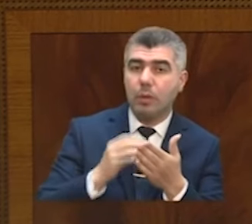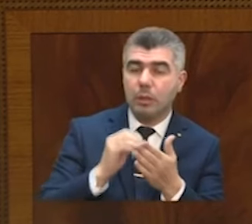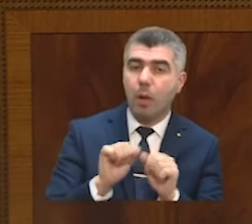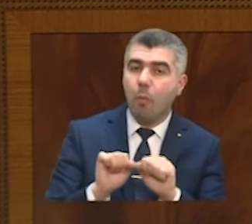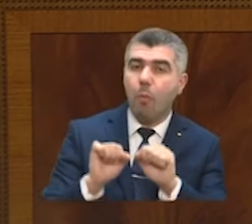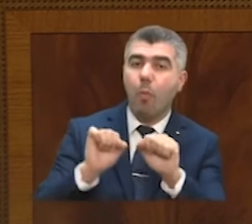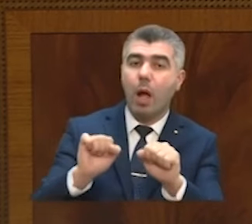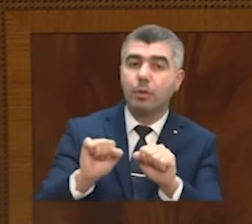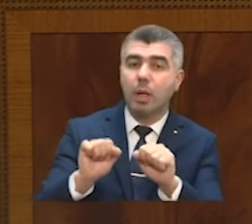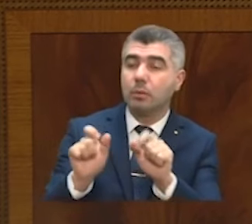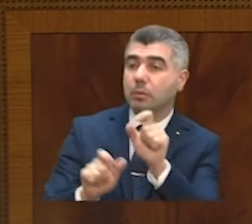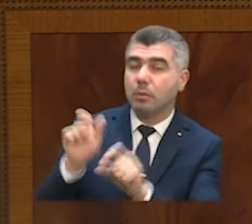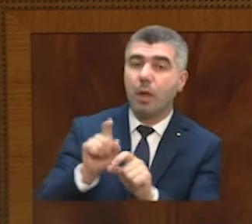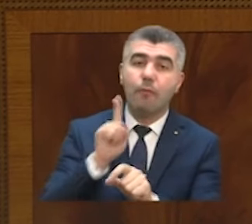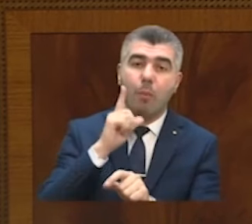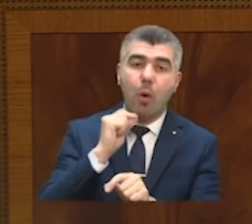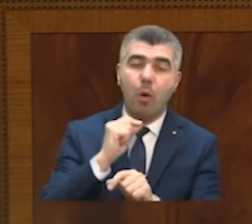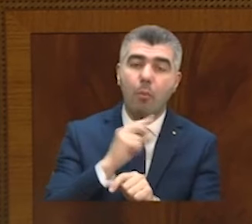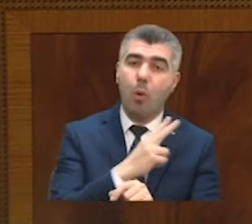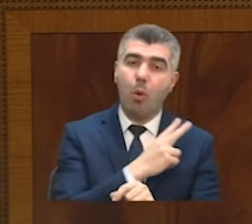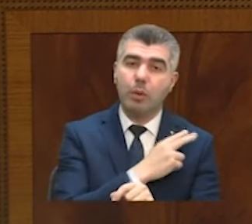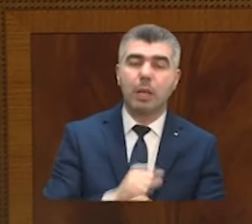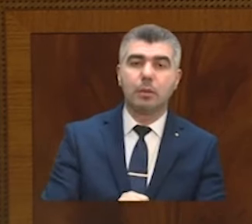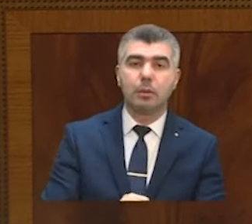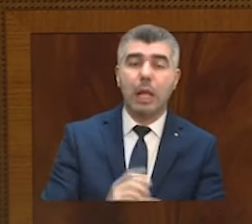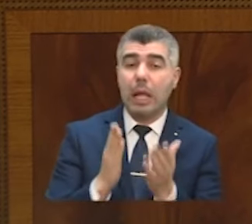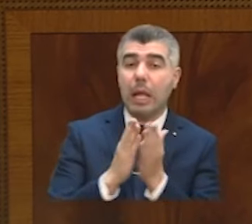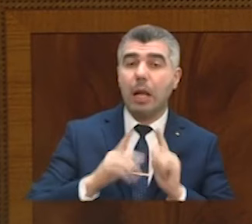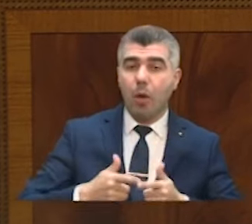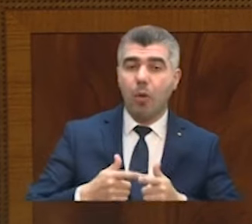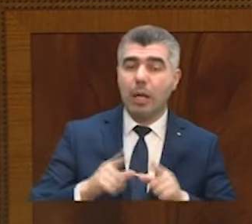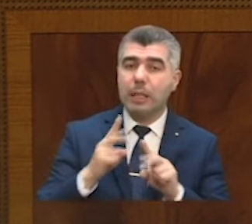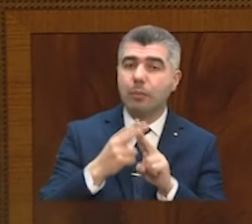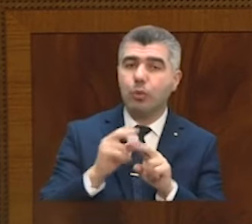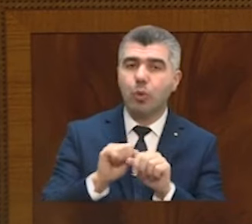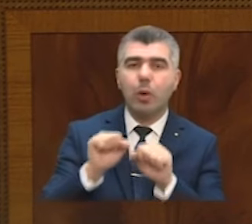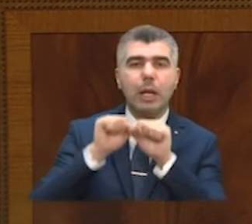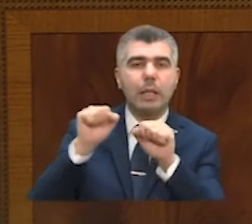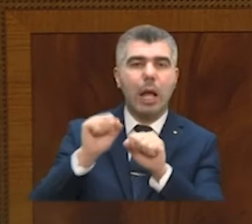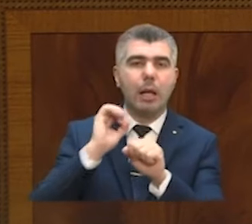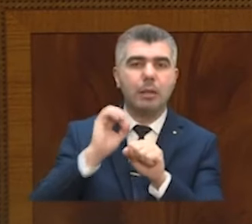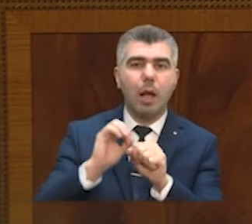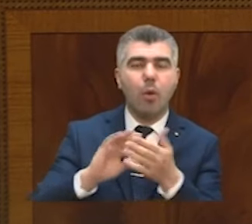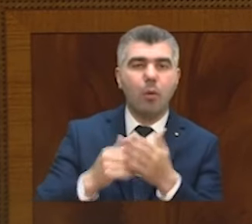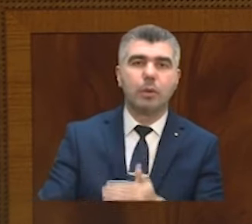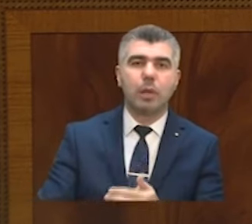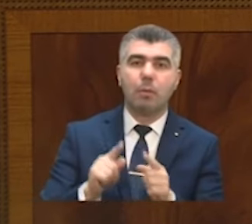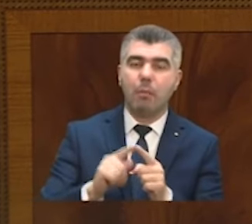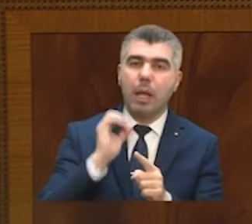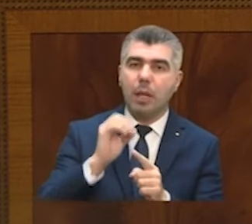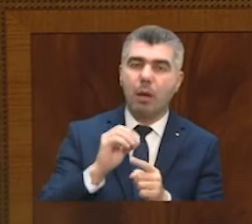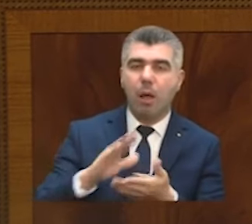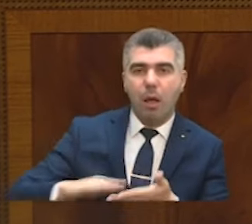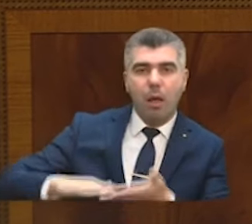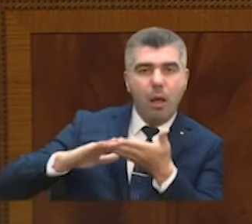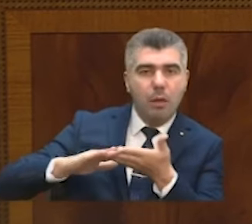للمواجهة مع رجال ونساء التعليم. التعليم الذي هو وظيفة نضالية، أهم شرط باش ينجح التعليم هو الكرامة،